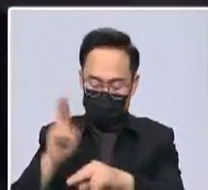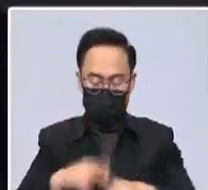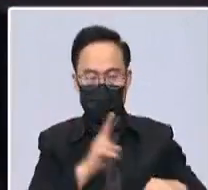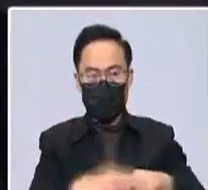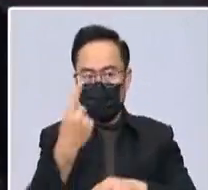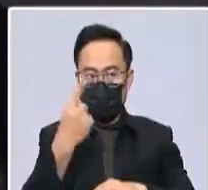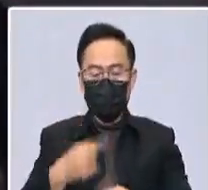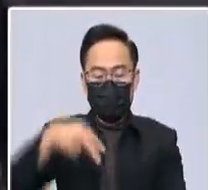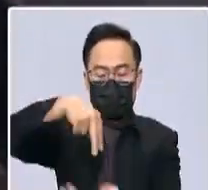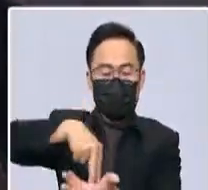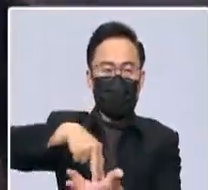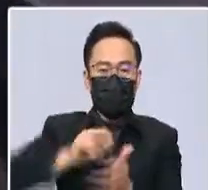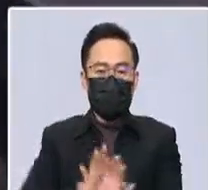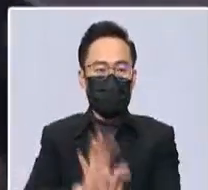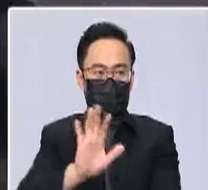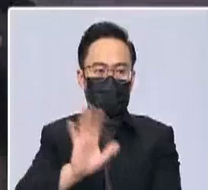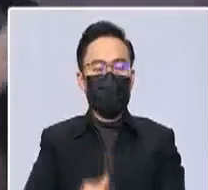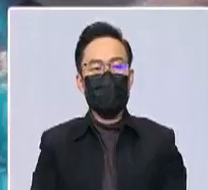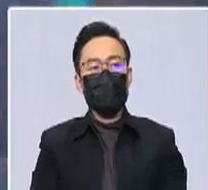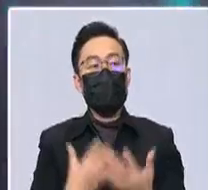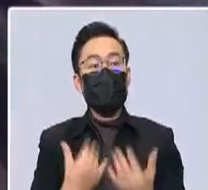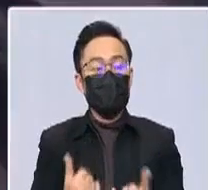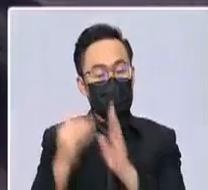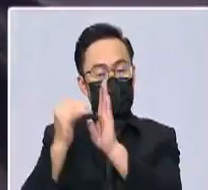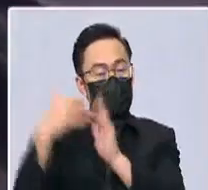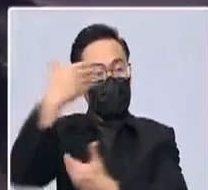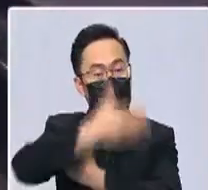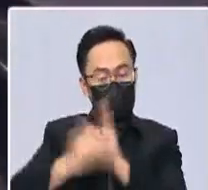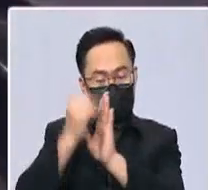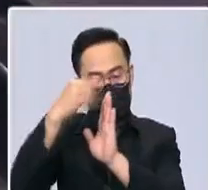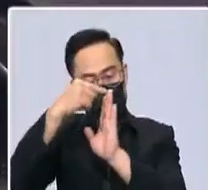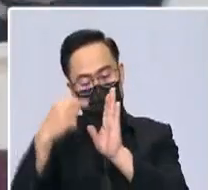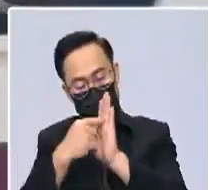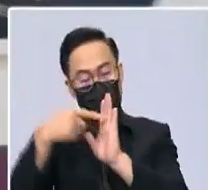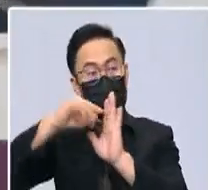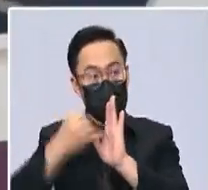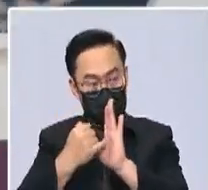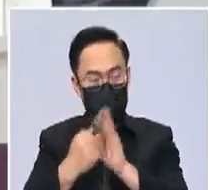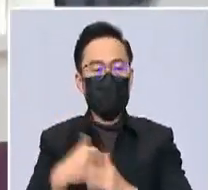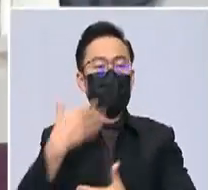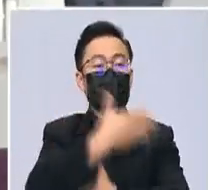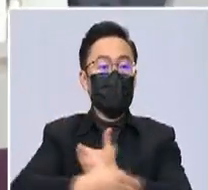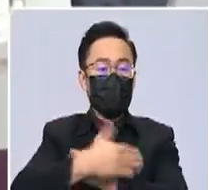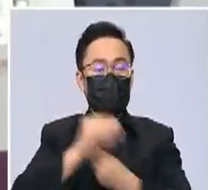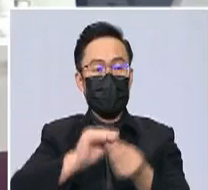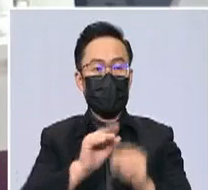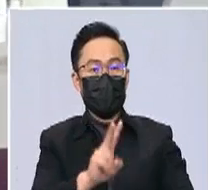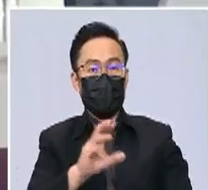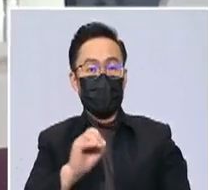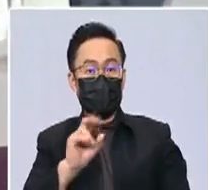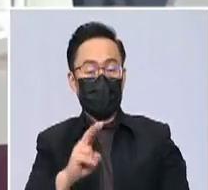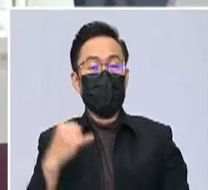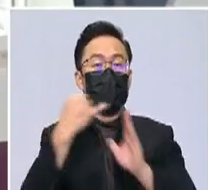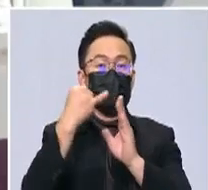าล่อง2ขบวนแรกที่มาถึงสถานีรถไฟจังหวัดพิจิตรคือขบวนรถธรรมดาขบวนที่202ต้นทางมาจากพิษณุโล